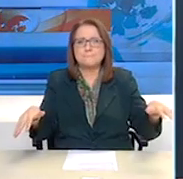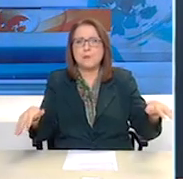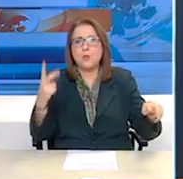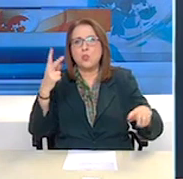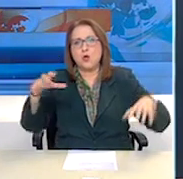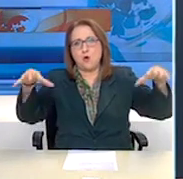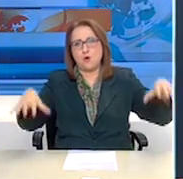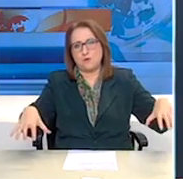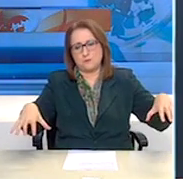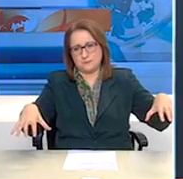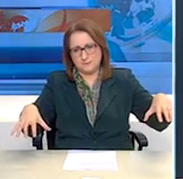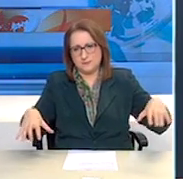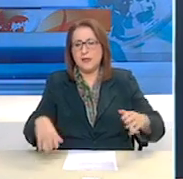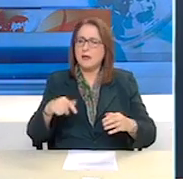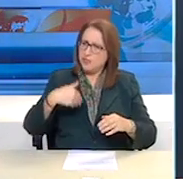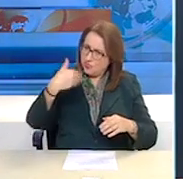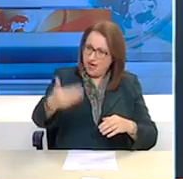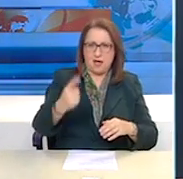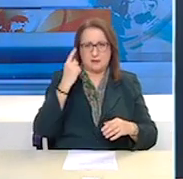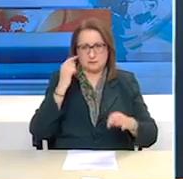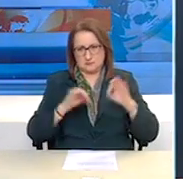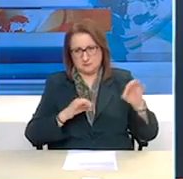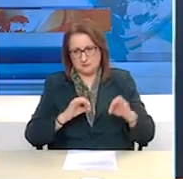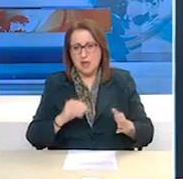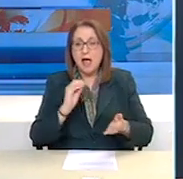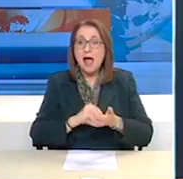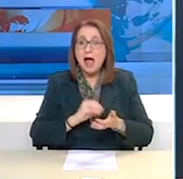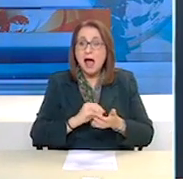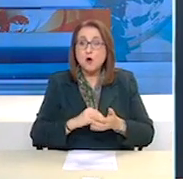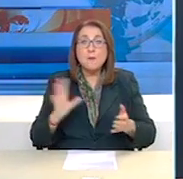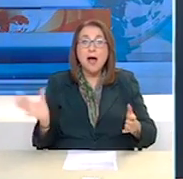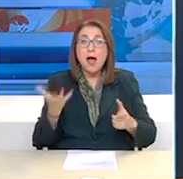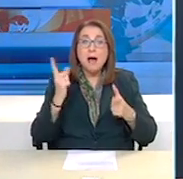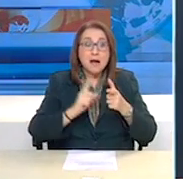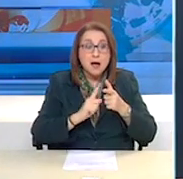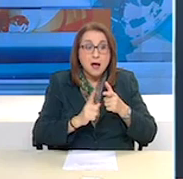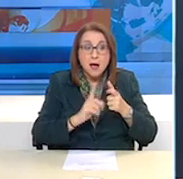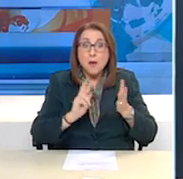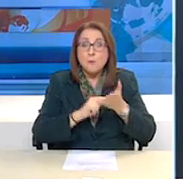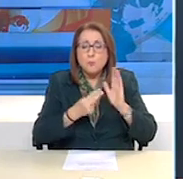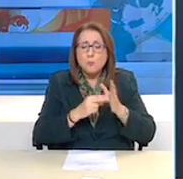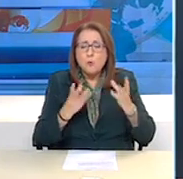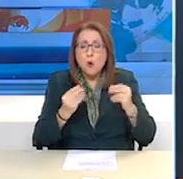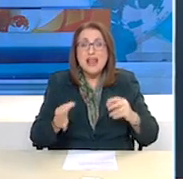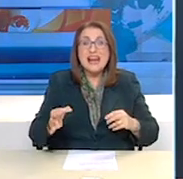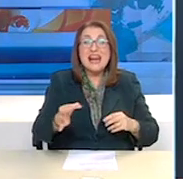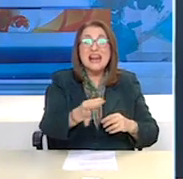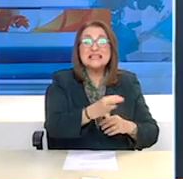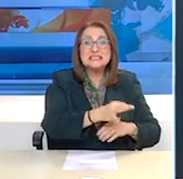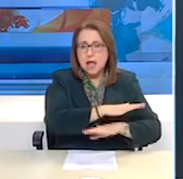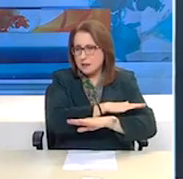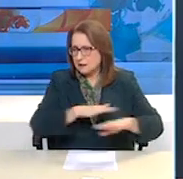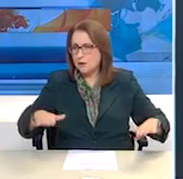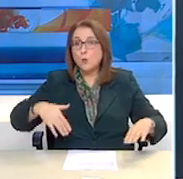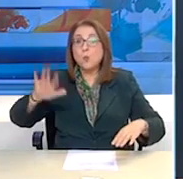των άσκοπων μετακινήσεων και της προφύλαξης περιοχών που δεν έχουν παρουσιαστεί προβλήματα και ειδικά των νησιών μας, θα απαγορευτούν άμεσα οι πτήσεις